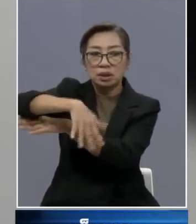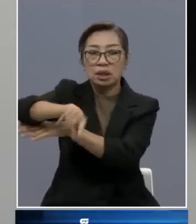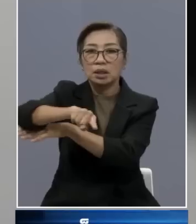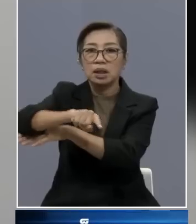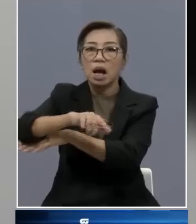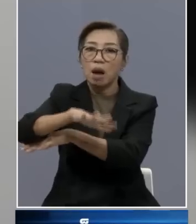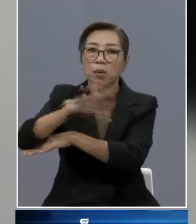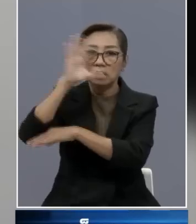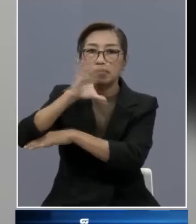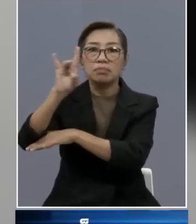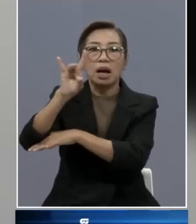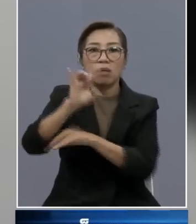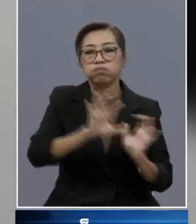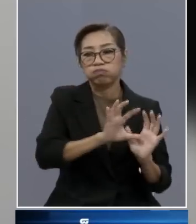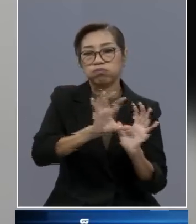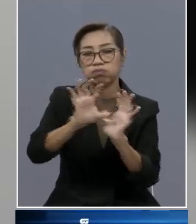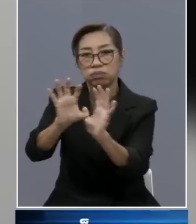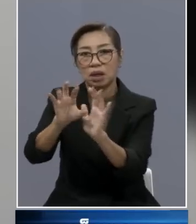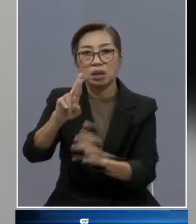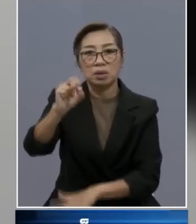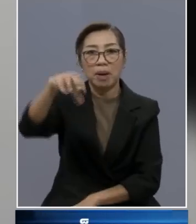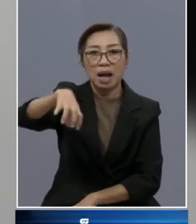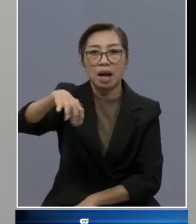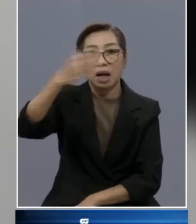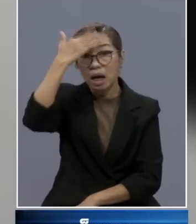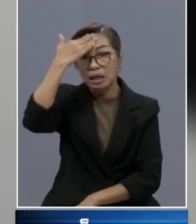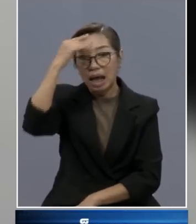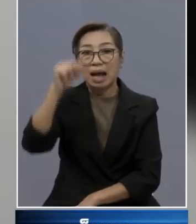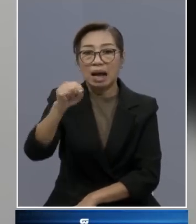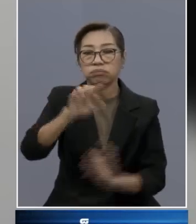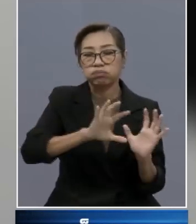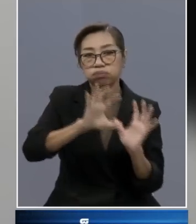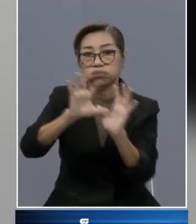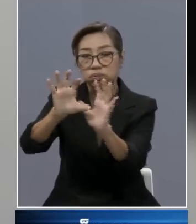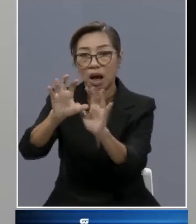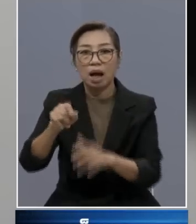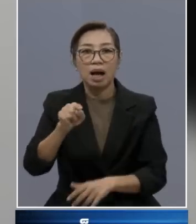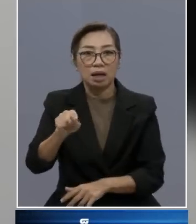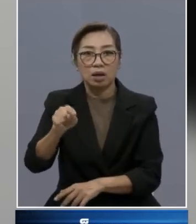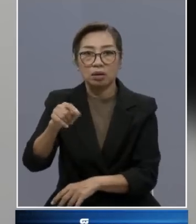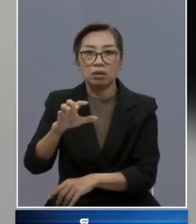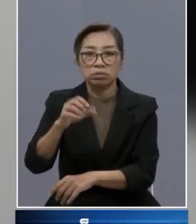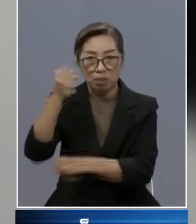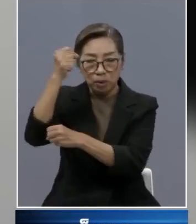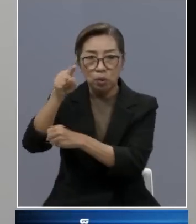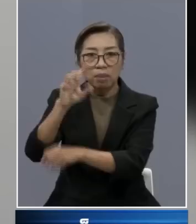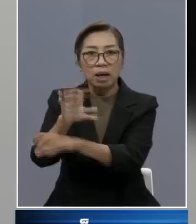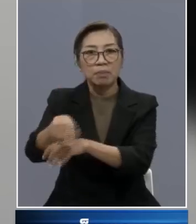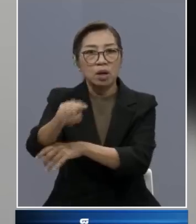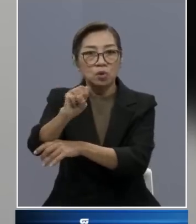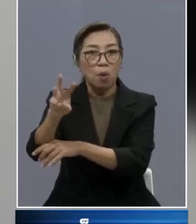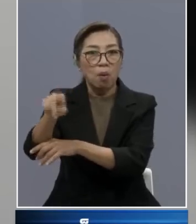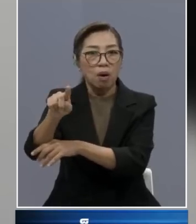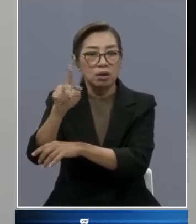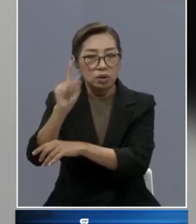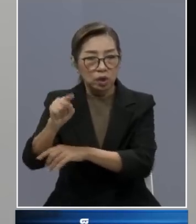20:00 บริเวณหน้าอาคารรัฐสภาเกียรติกายฝั่งบุญรอดผู้สื่อข่าวก็รายงานนะครับว่าในการประชุมกลุ่มมวลชนกดดันส